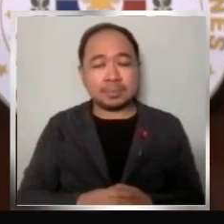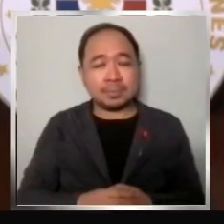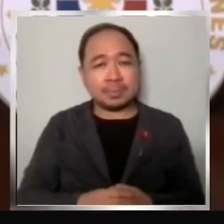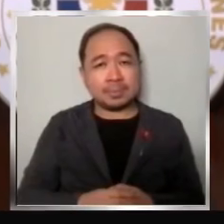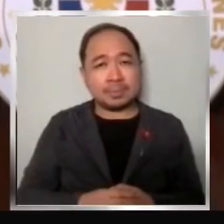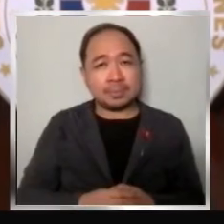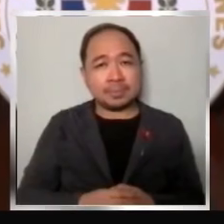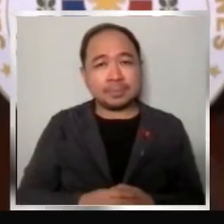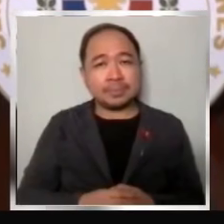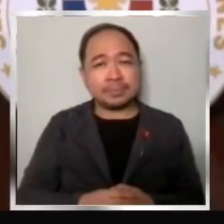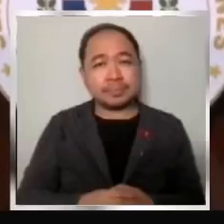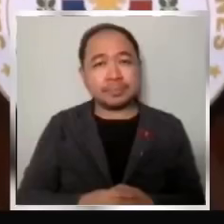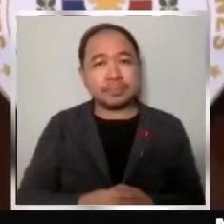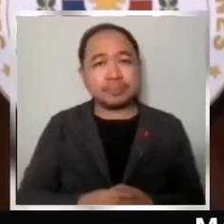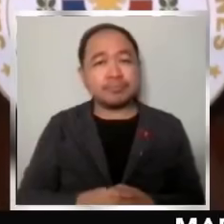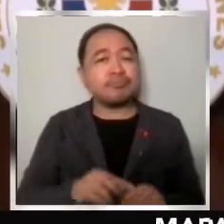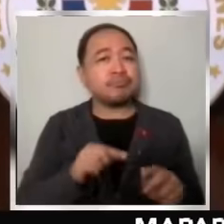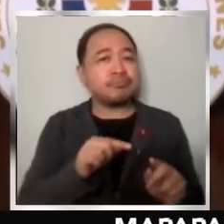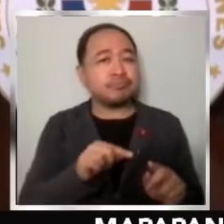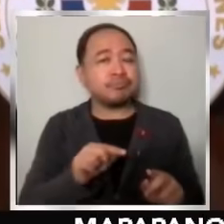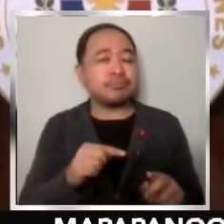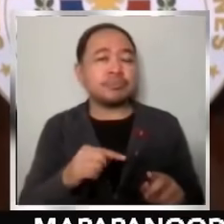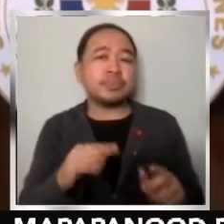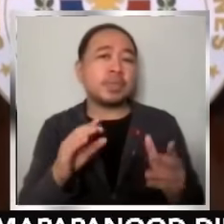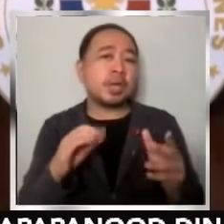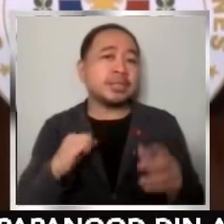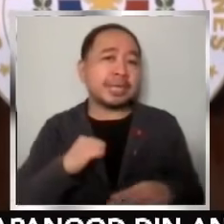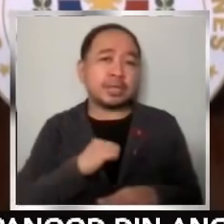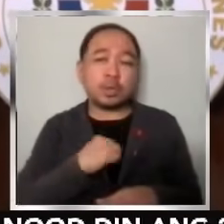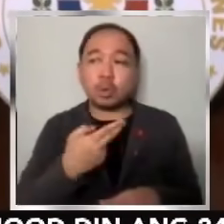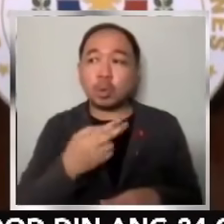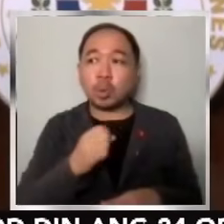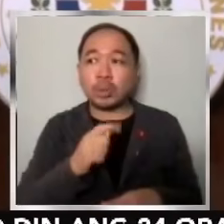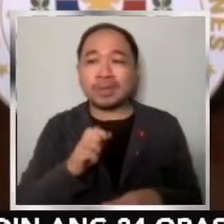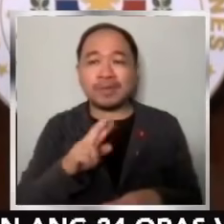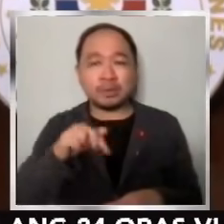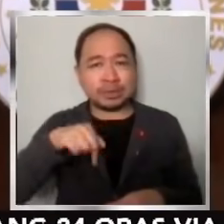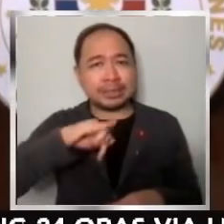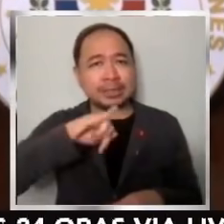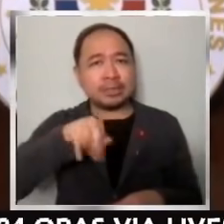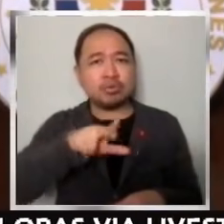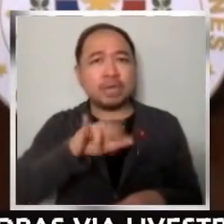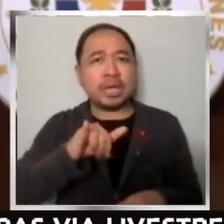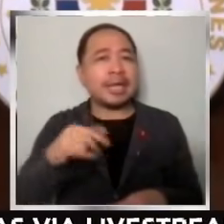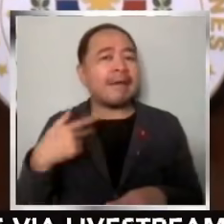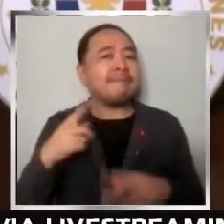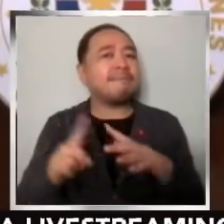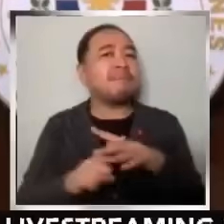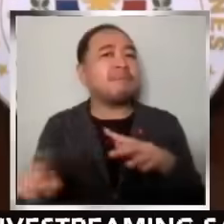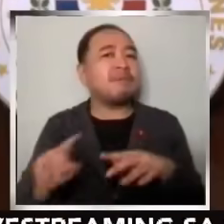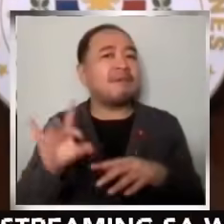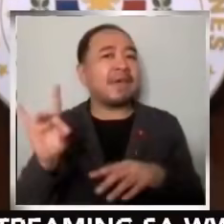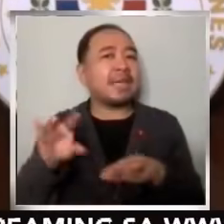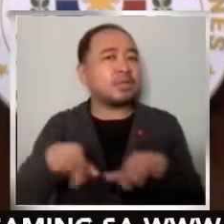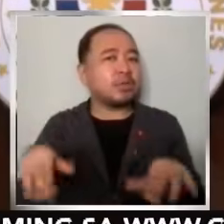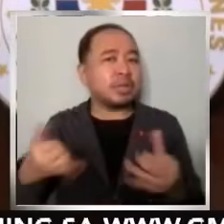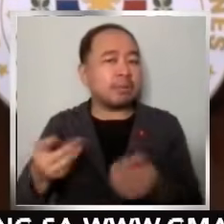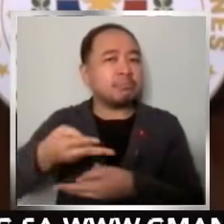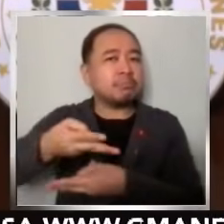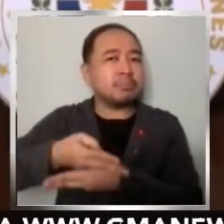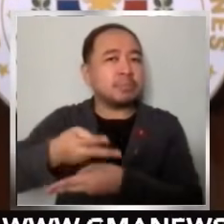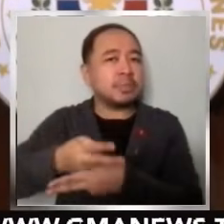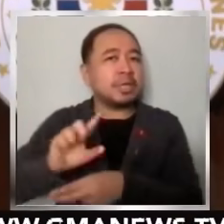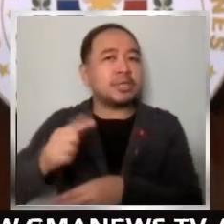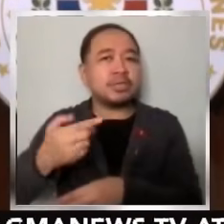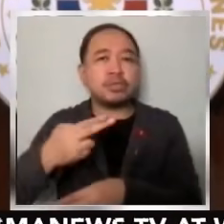Emil, sabi ni Ontiveros, nitong Hulyo daw ay 8 bata yung nakatakas at nasa pangangalaga ngayon ng lokal na pamahalaan at DSWD. Pero ang problema